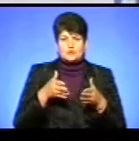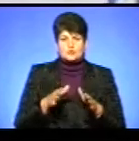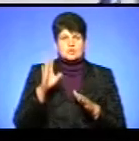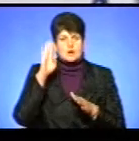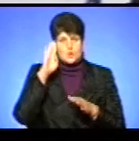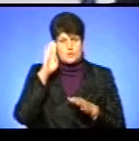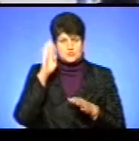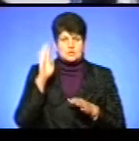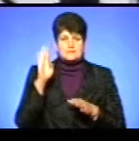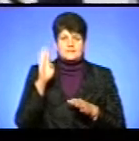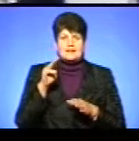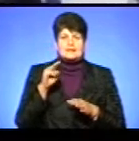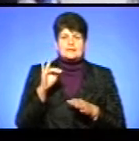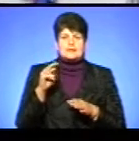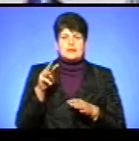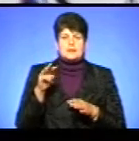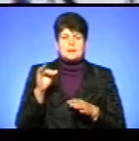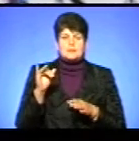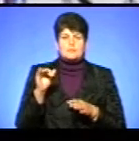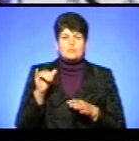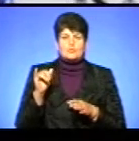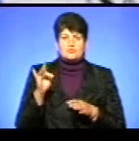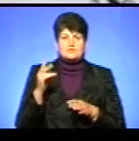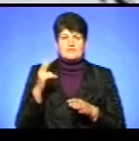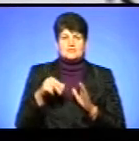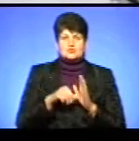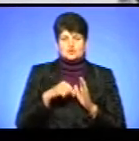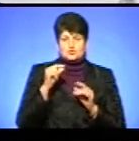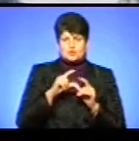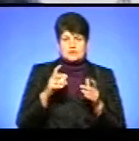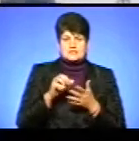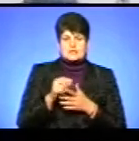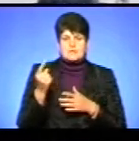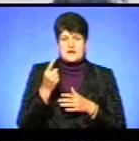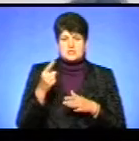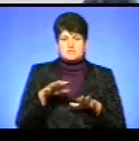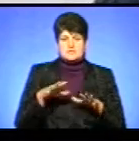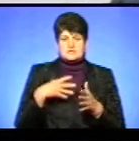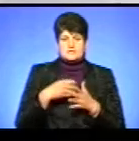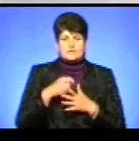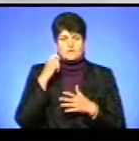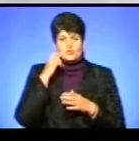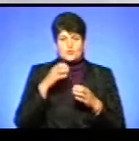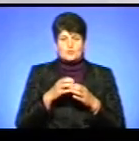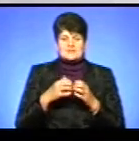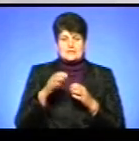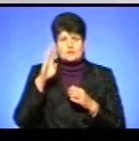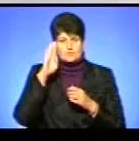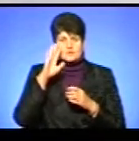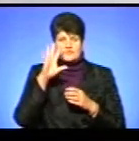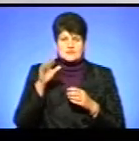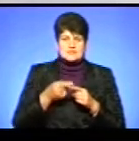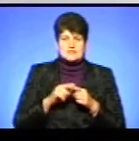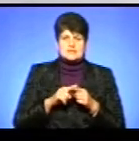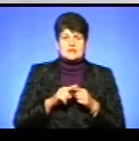хлопчик Тимур Даніїлян, учень 26-ї школи. Він посів перше місце у своїй віковій групі серед хлопців. Усі ці результати вони